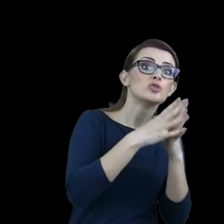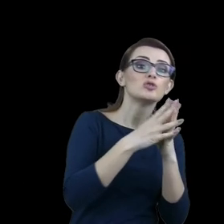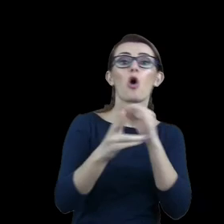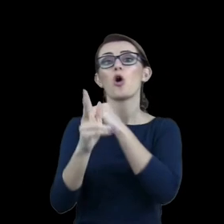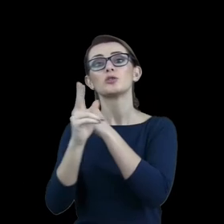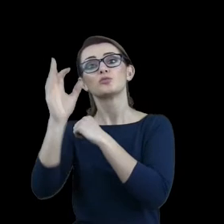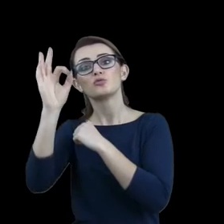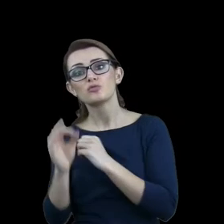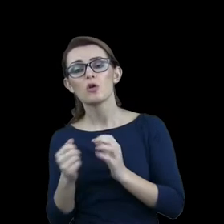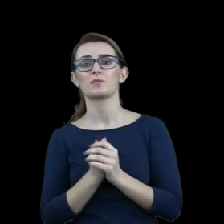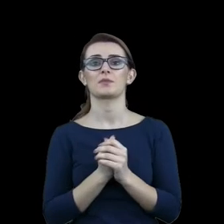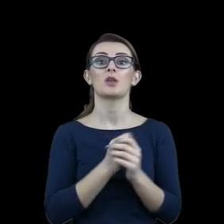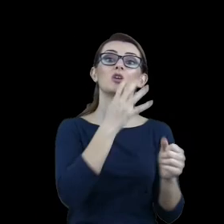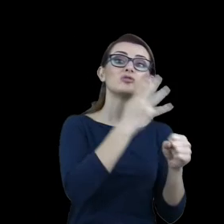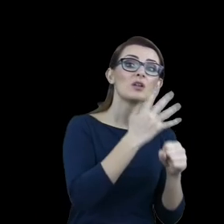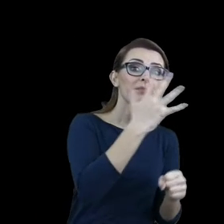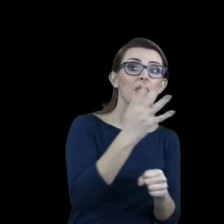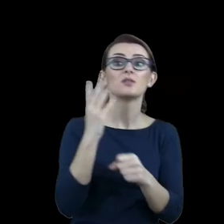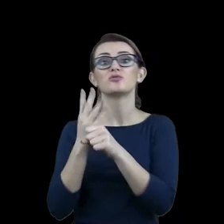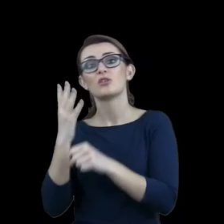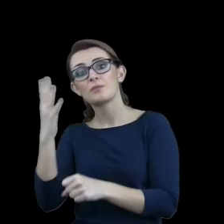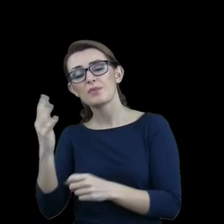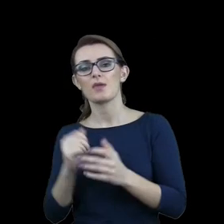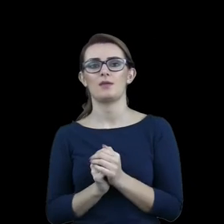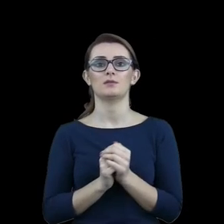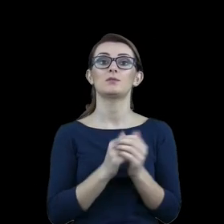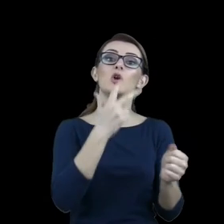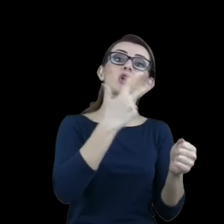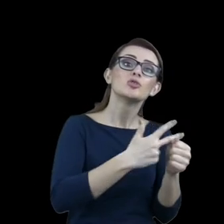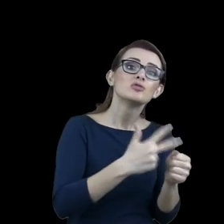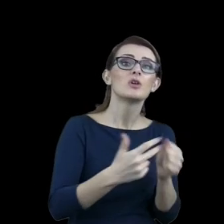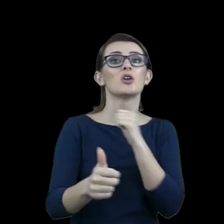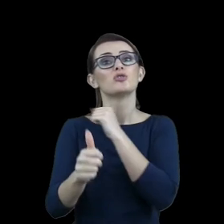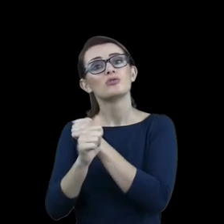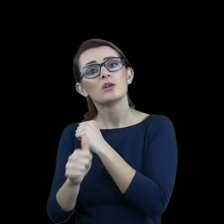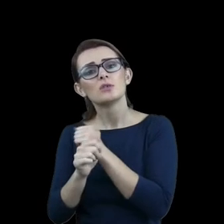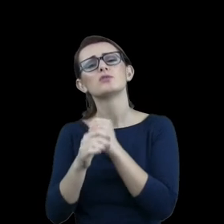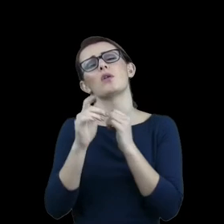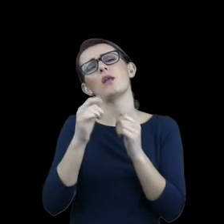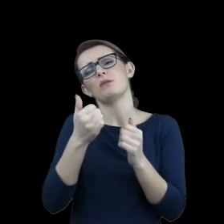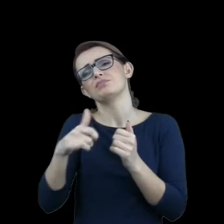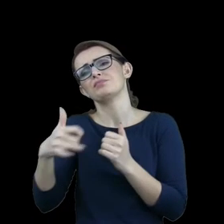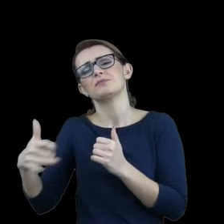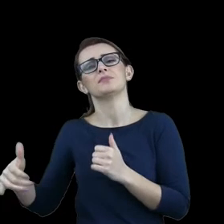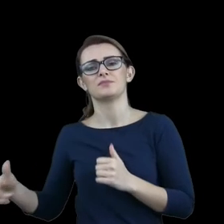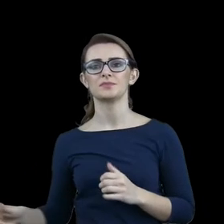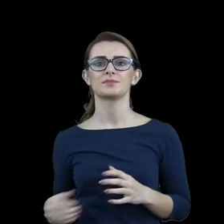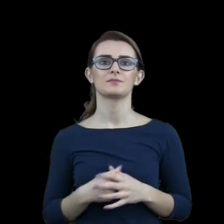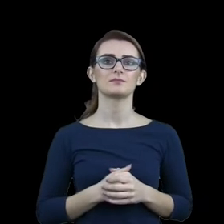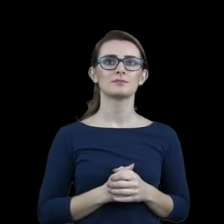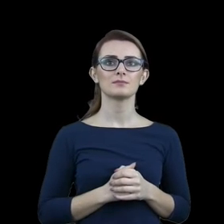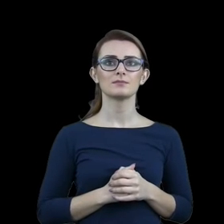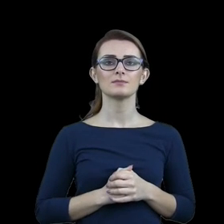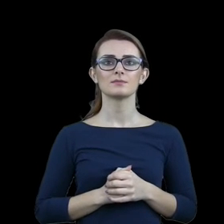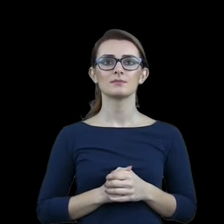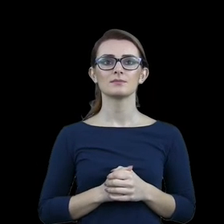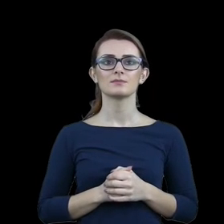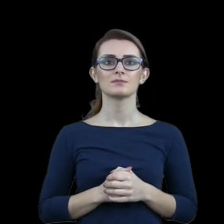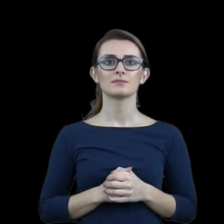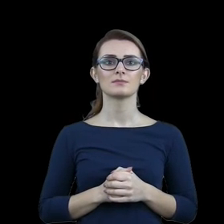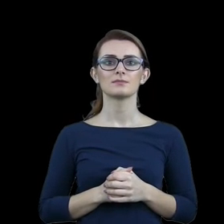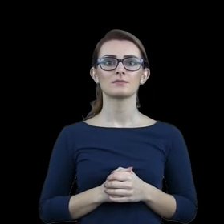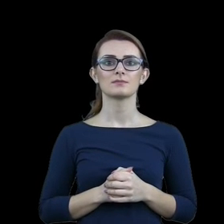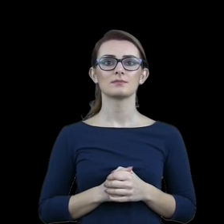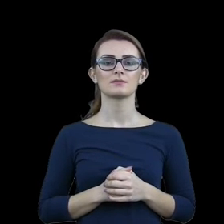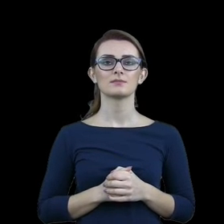każda para kątów, które w sumie mają 90